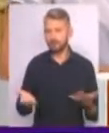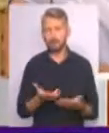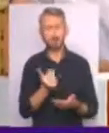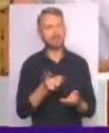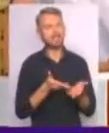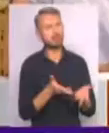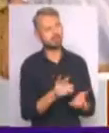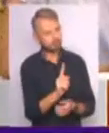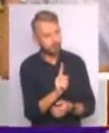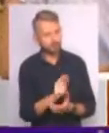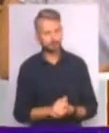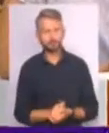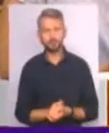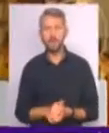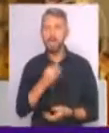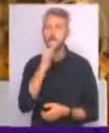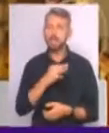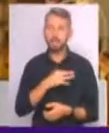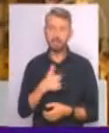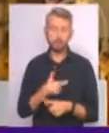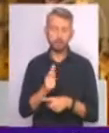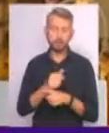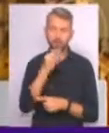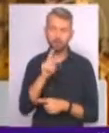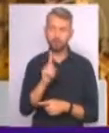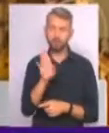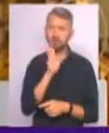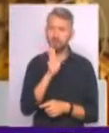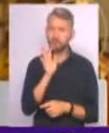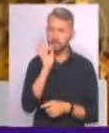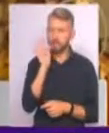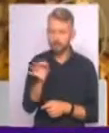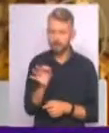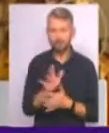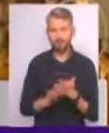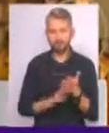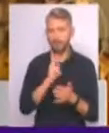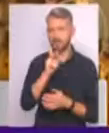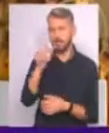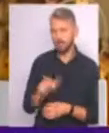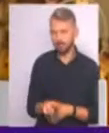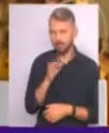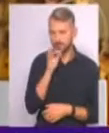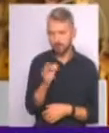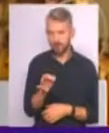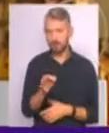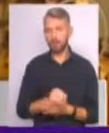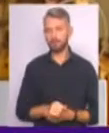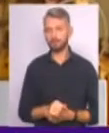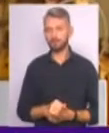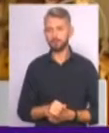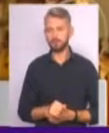запеченное. Пані Марина, скажите, вот мне дуже сподобалось, что пациентка сказала, вибачте, глядачка, глядачка